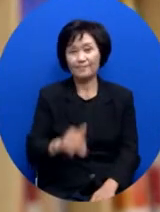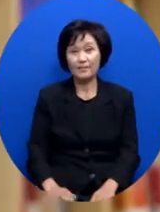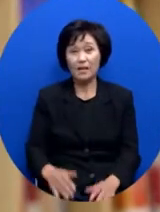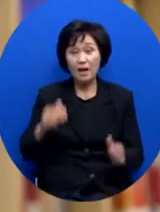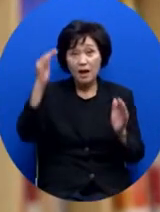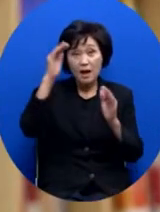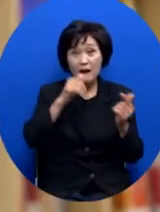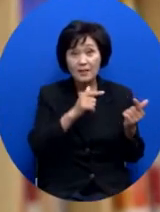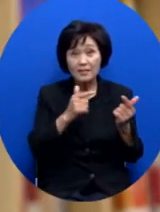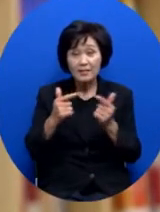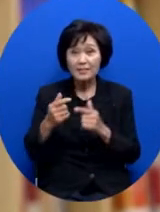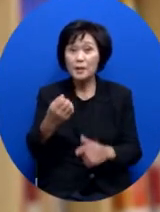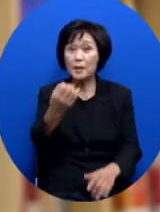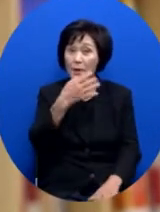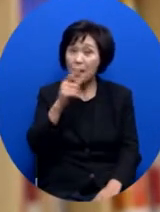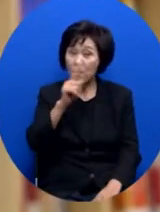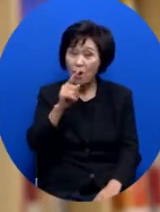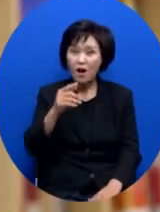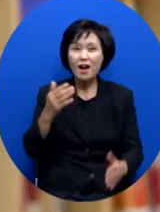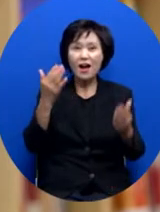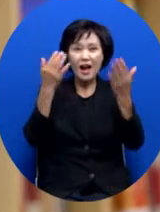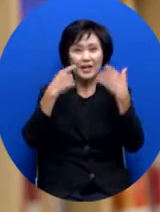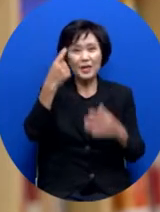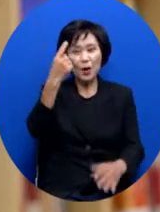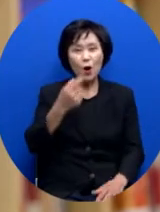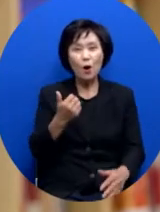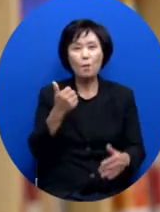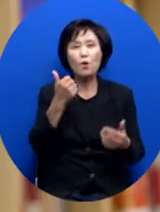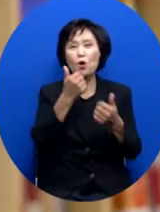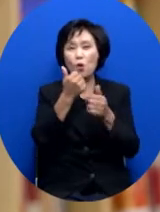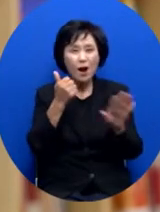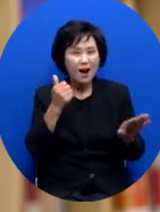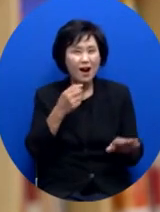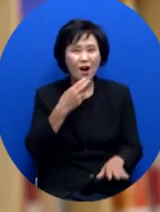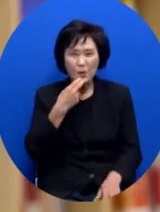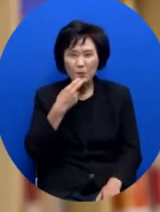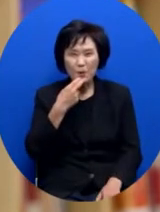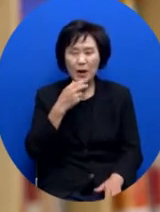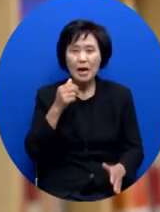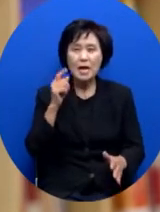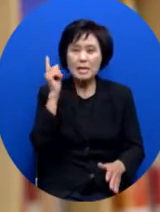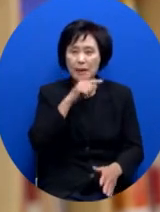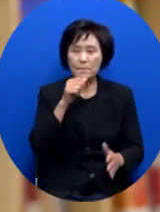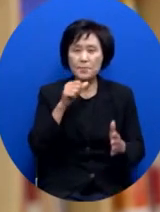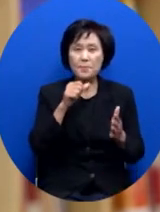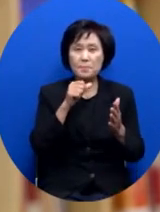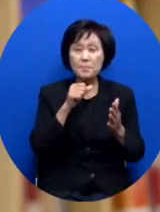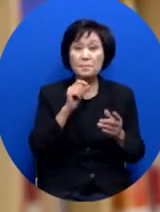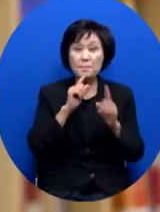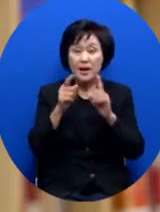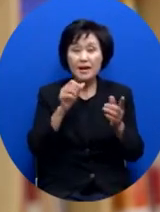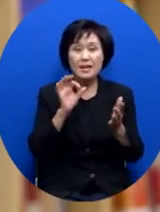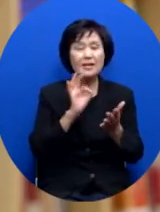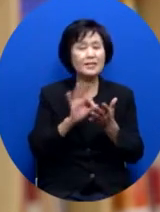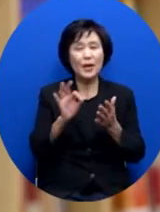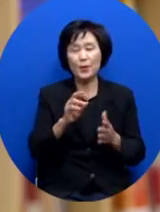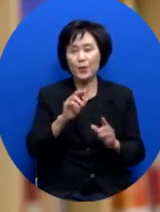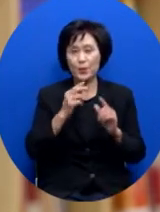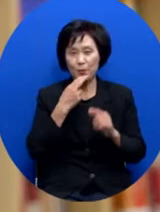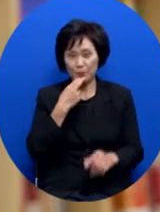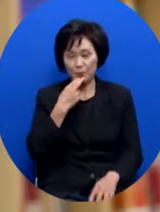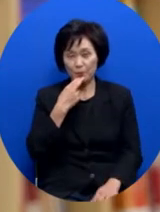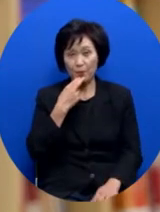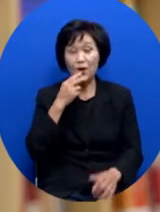오면 왕따가 없다 아이들이 욕을 쓰지 않고 좋은 말들을 많이 있습니다 가끔 욕을 쓰는 친구도 있지만 자연스럽게